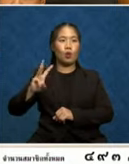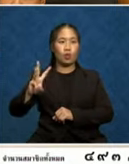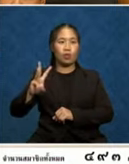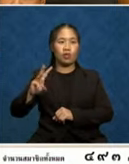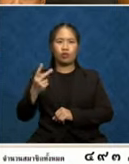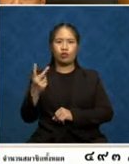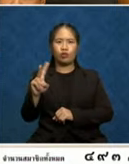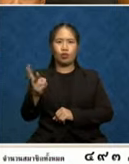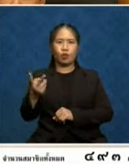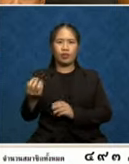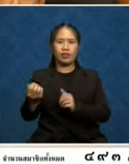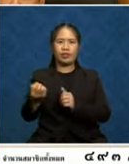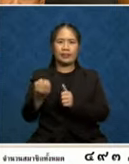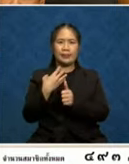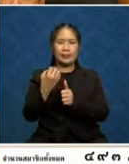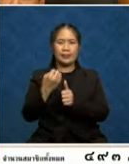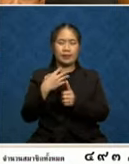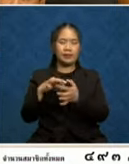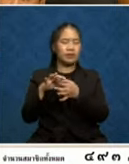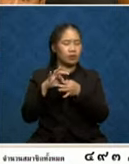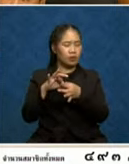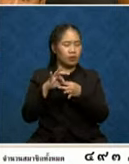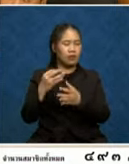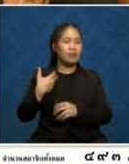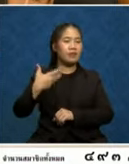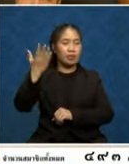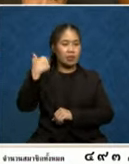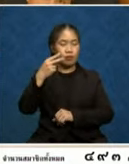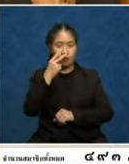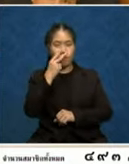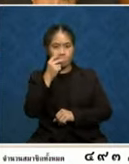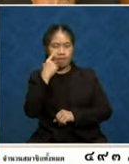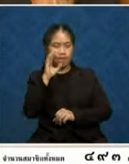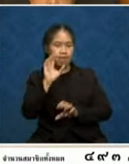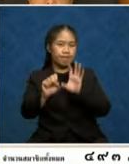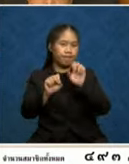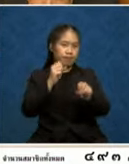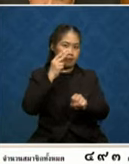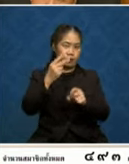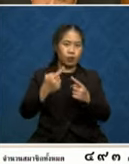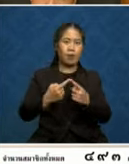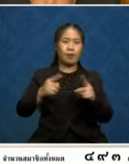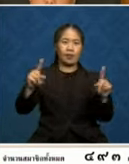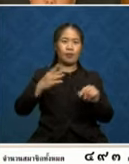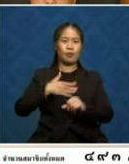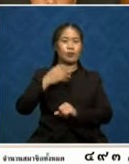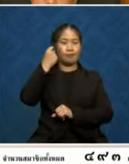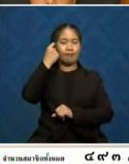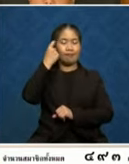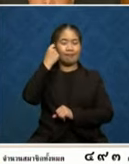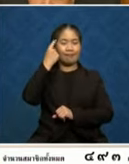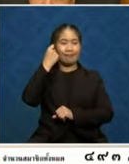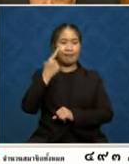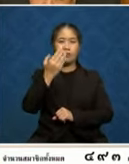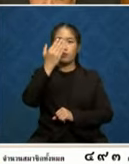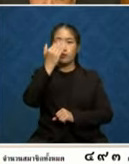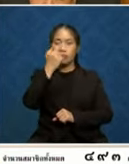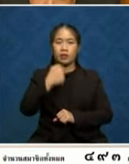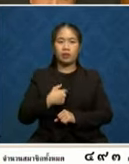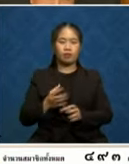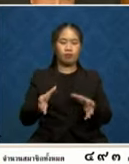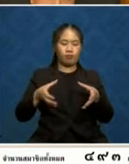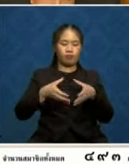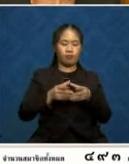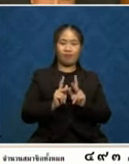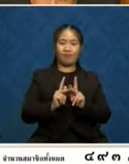ใหญ่ทั้สองท่าน เมอสัครู่ผมเองกเห็นความต่าง และเข้าใจผมเองกับคณะกรม